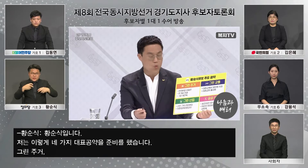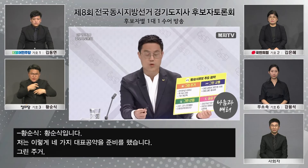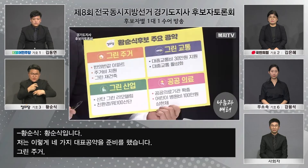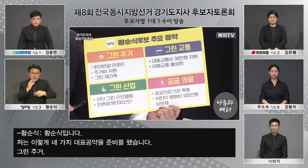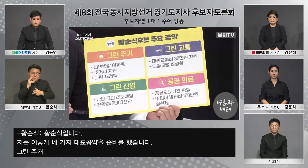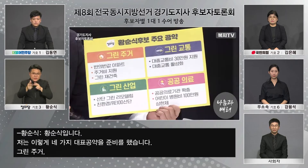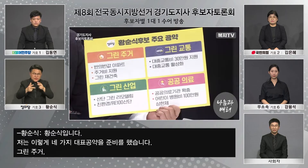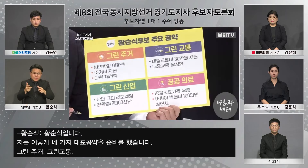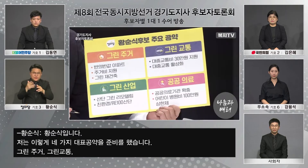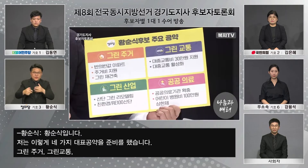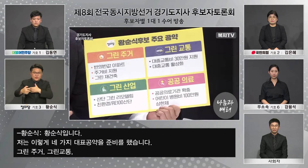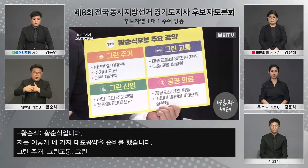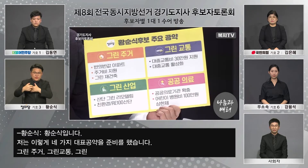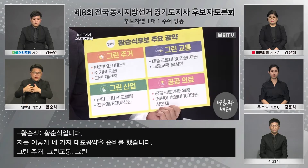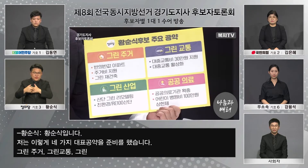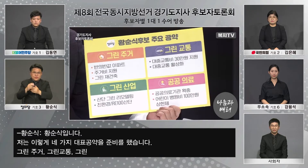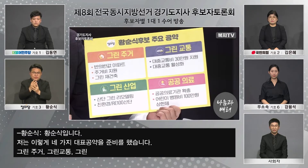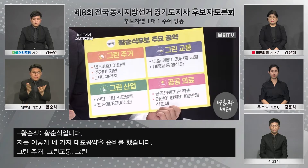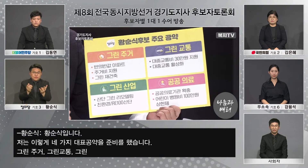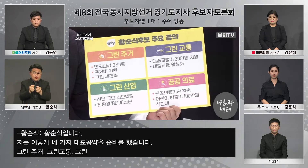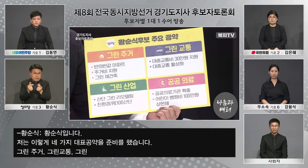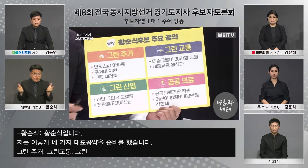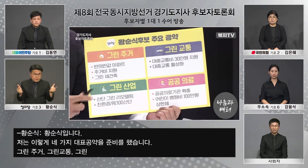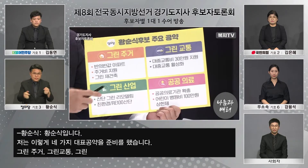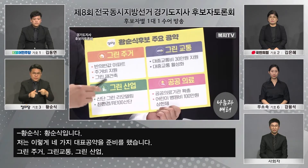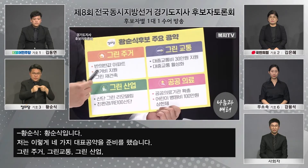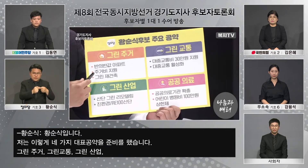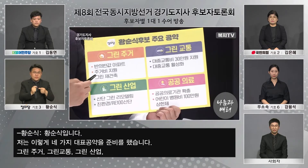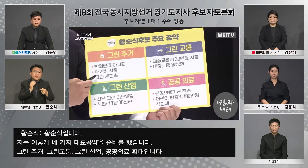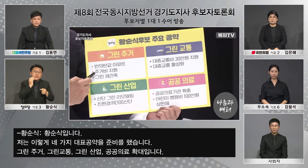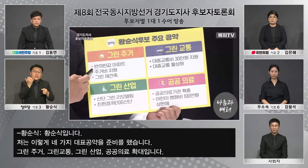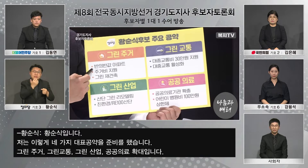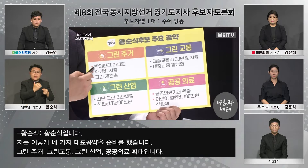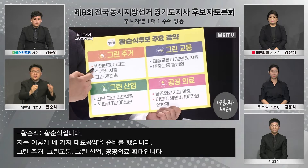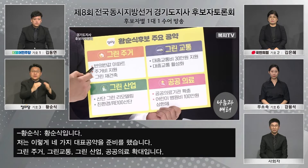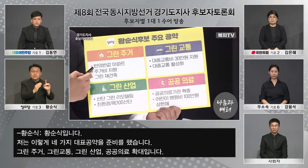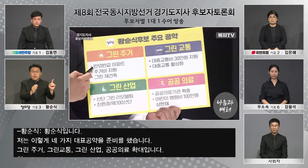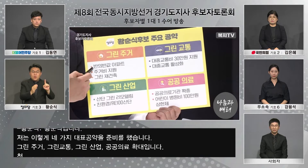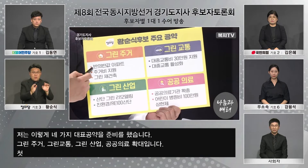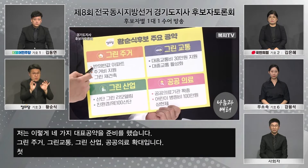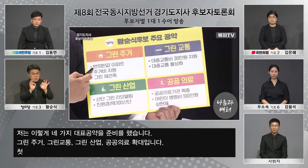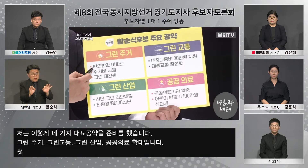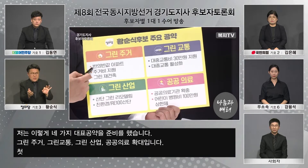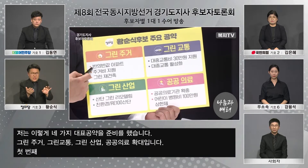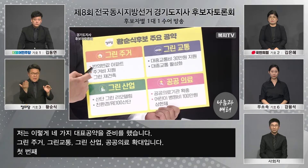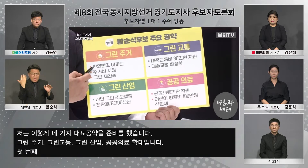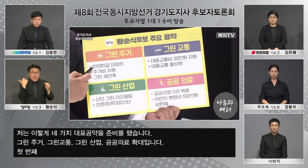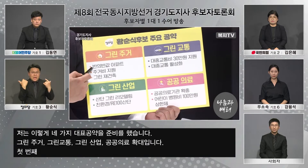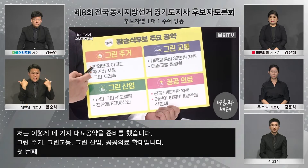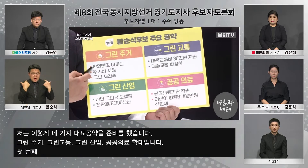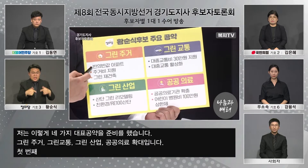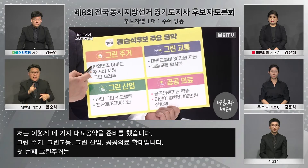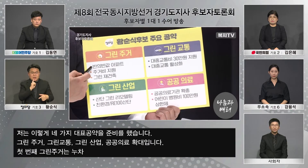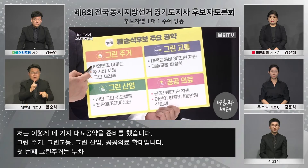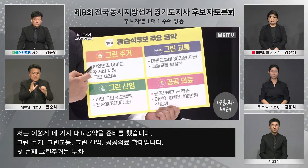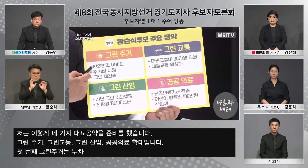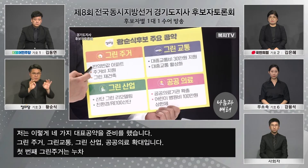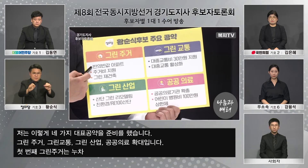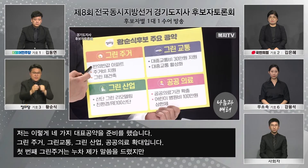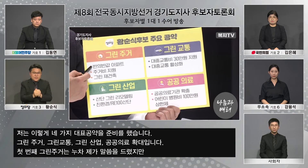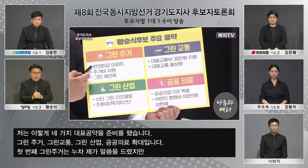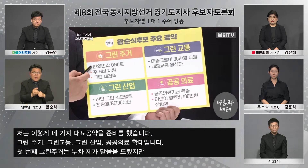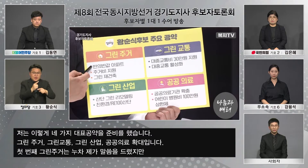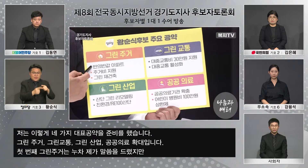산업, 공공의료 확대입니다. 첫 번째 그린 주거는 누차 제가 말씀드렸지만 반의 반값 아파트를